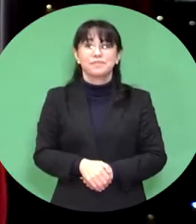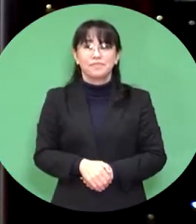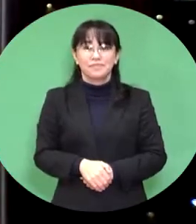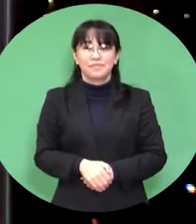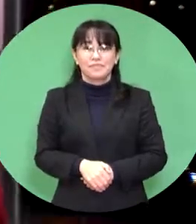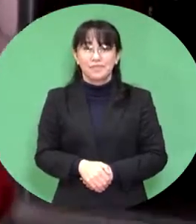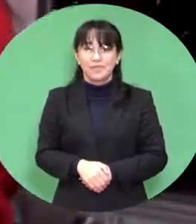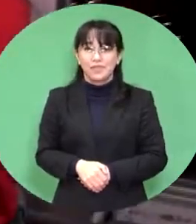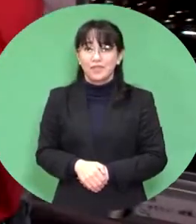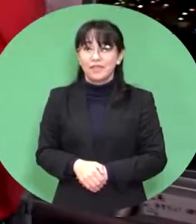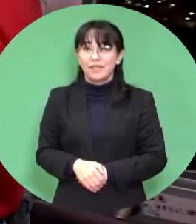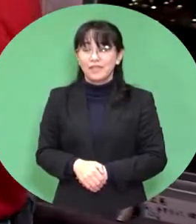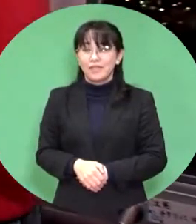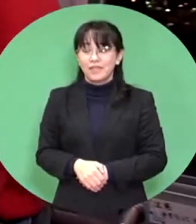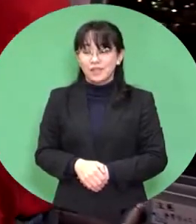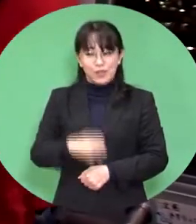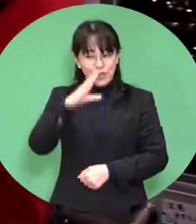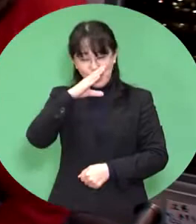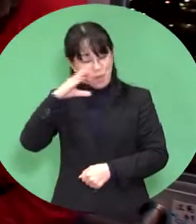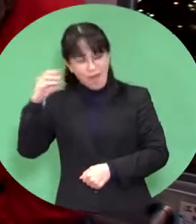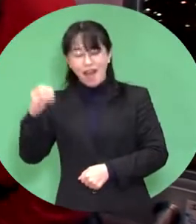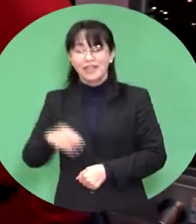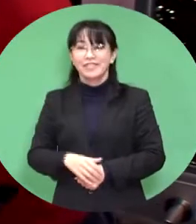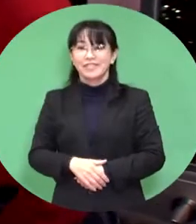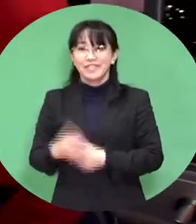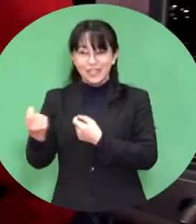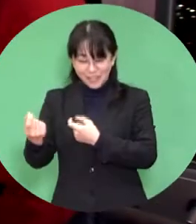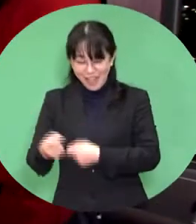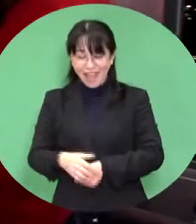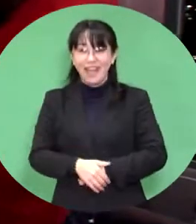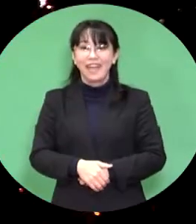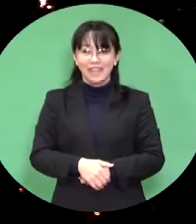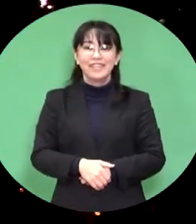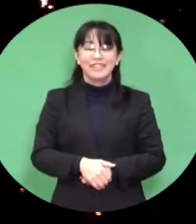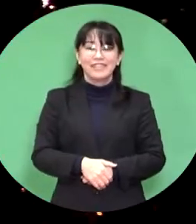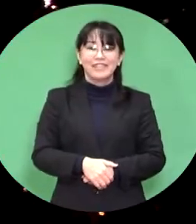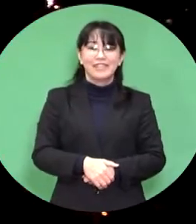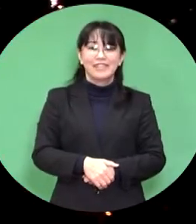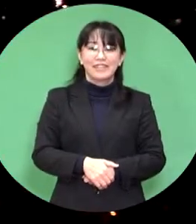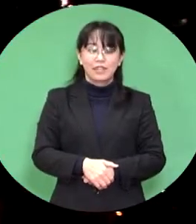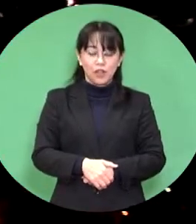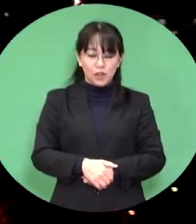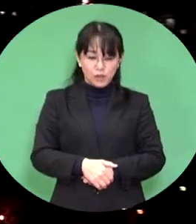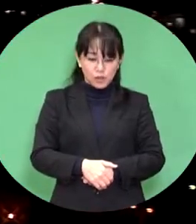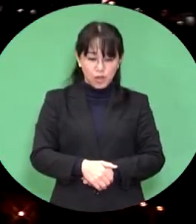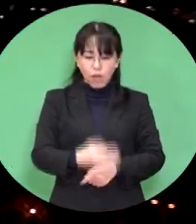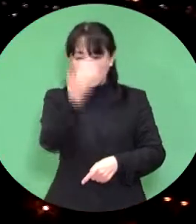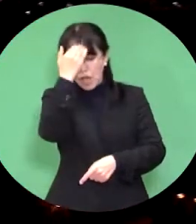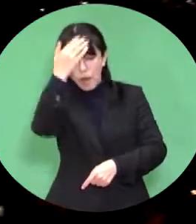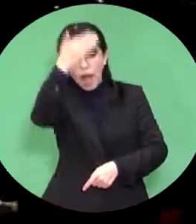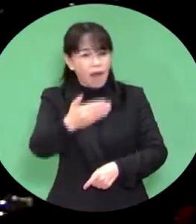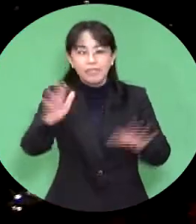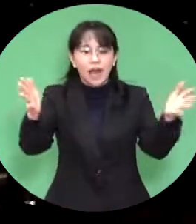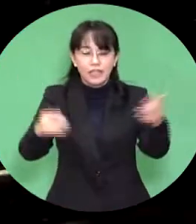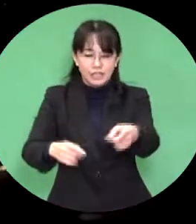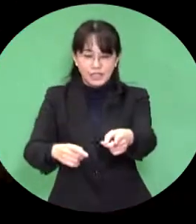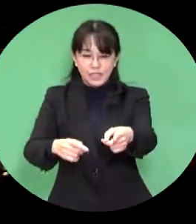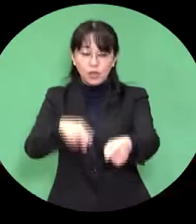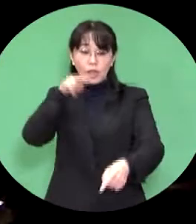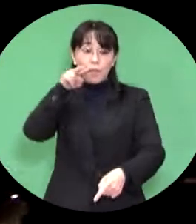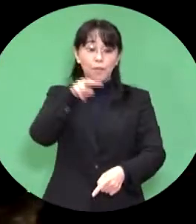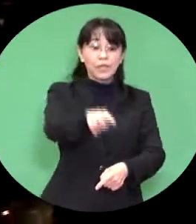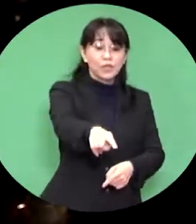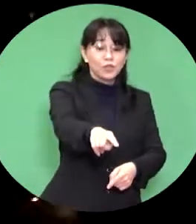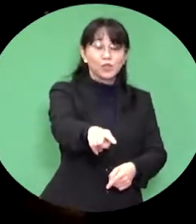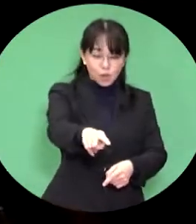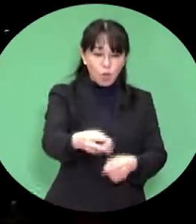落合さんも素晴らしい夜景ですね。 そうでしょ。もうね、手前にね、なかなか遮るものはないので、はい、上から見ると